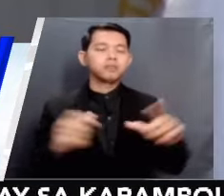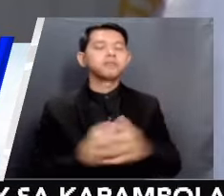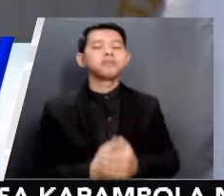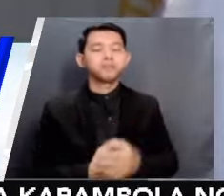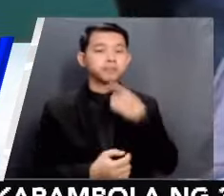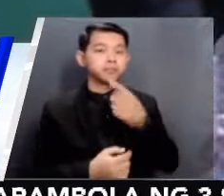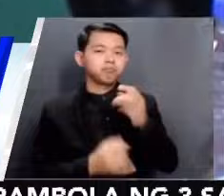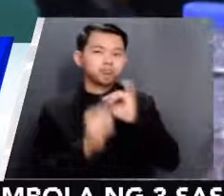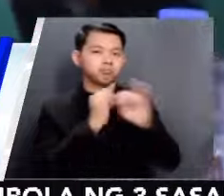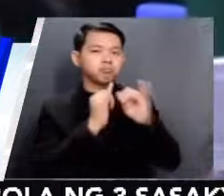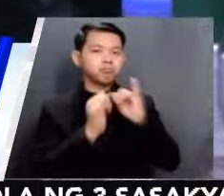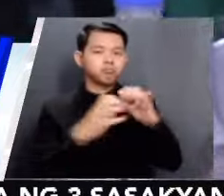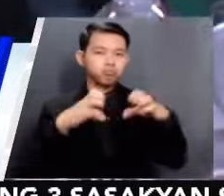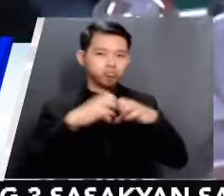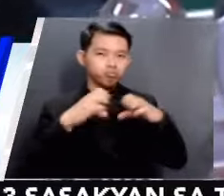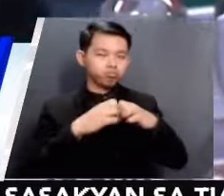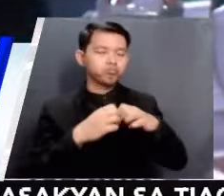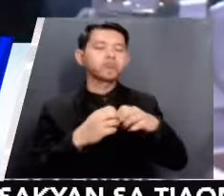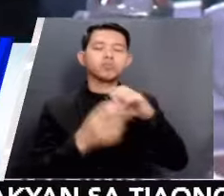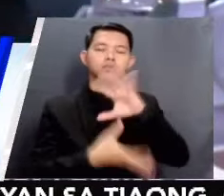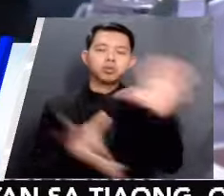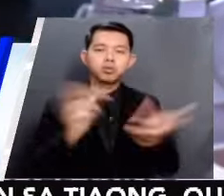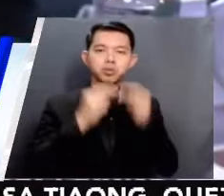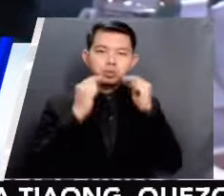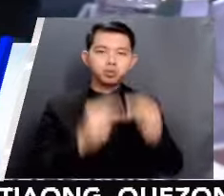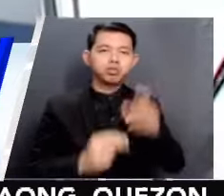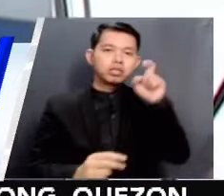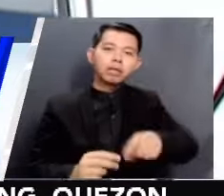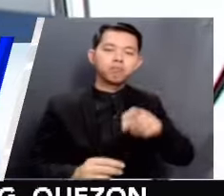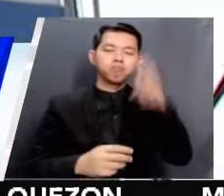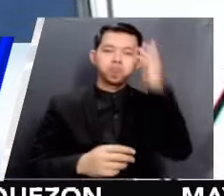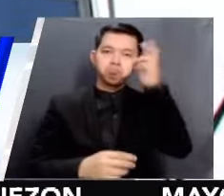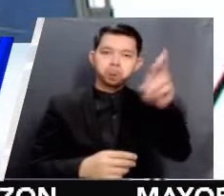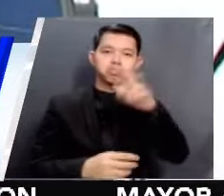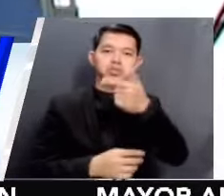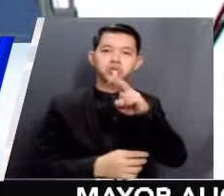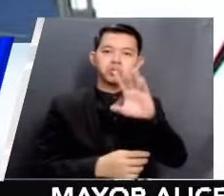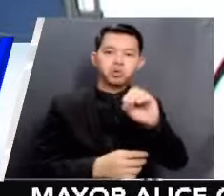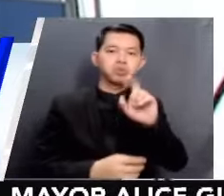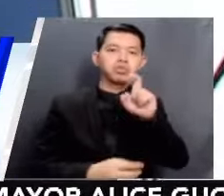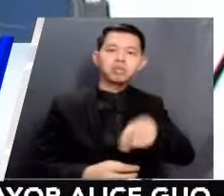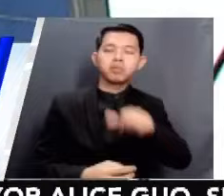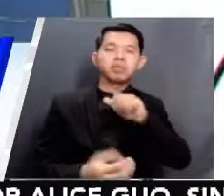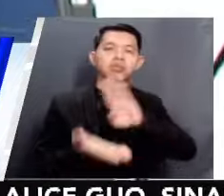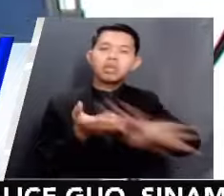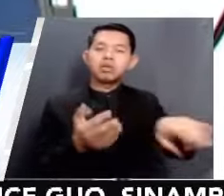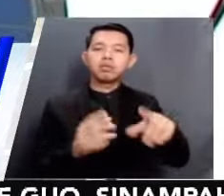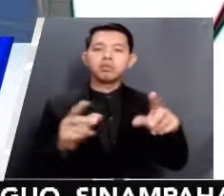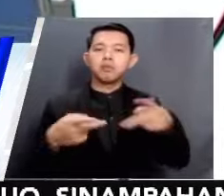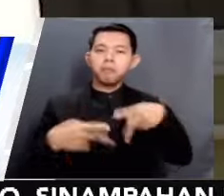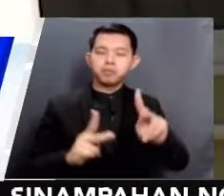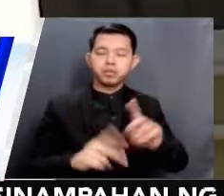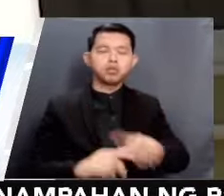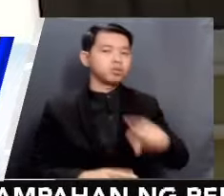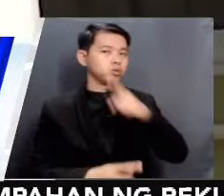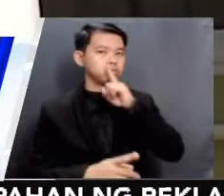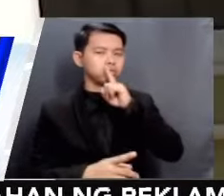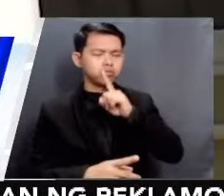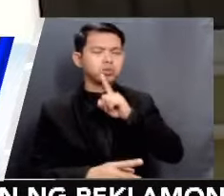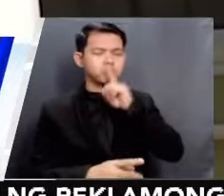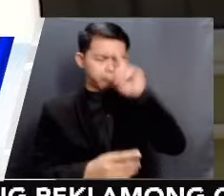News, dapat nirevoke ni Guo ang business permit ng Hongsheng. Tiwala silang malakas ang kaso at maaaring maging basehan ng